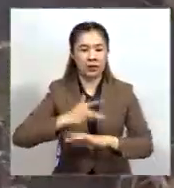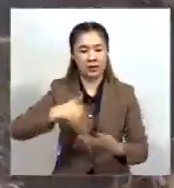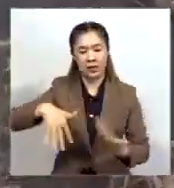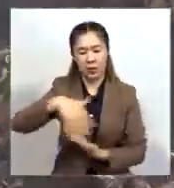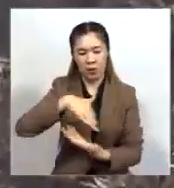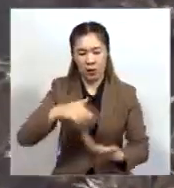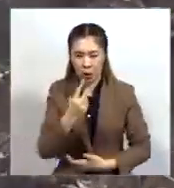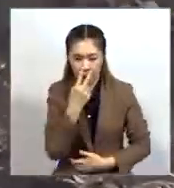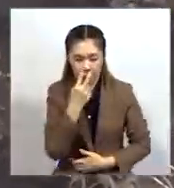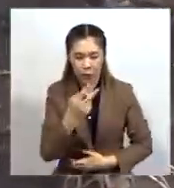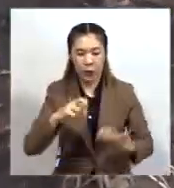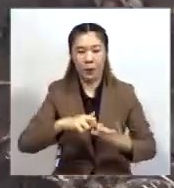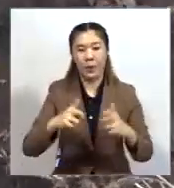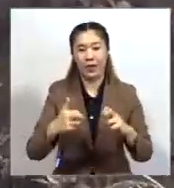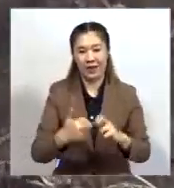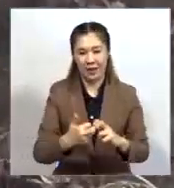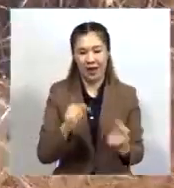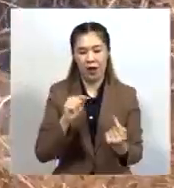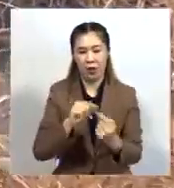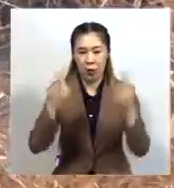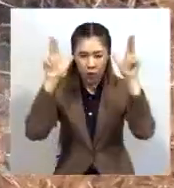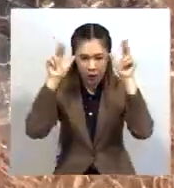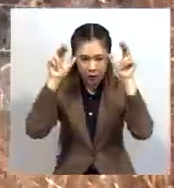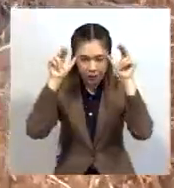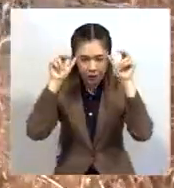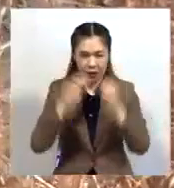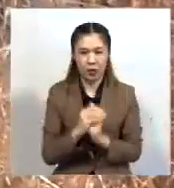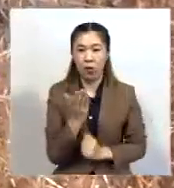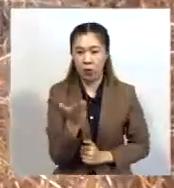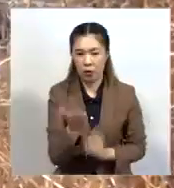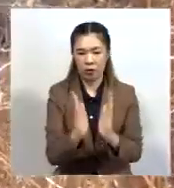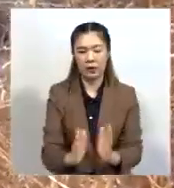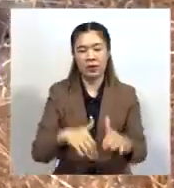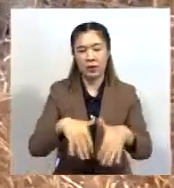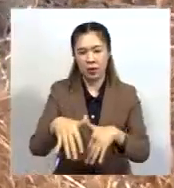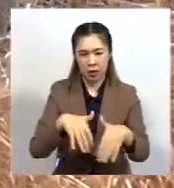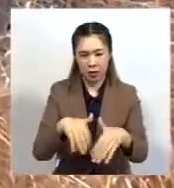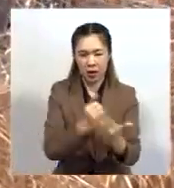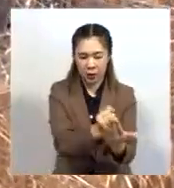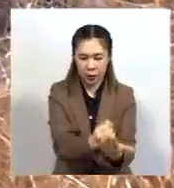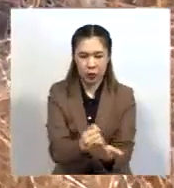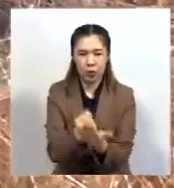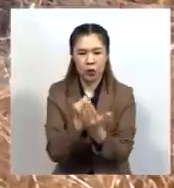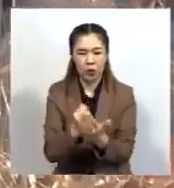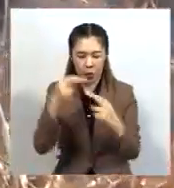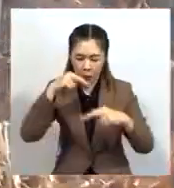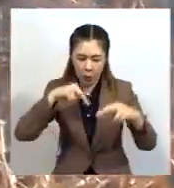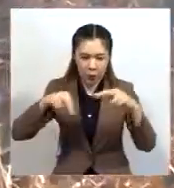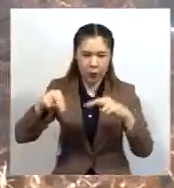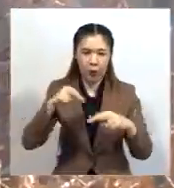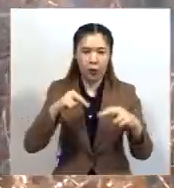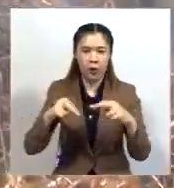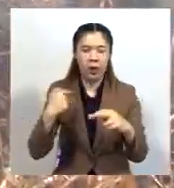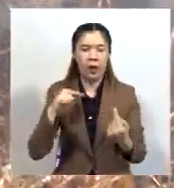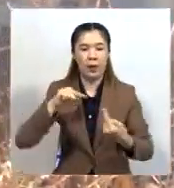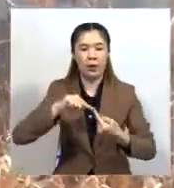หาการลักลอบเผาป่าด้วยตัวเองที่จังหวัดลำปางและขอความร่วมมือชาวบ้านนะคะอยากให้มาช่วยกันเป็นหูเป็นตาเพื่อที่จะ